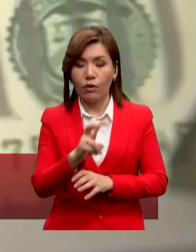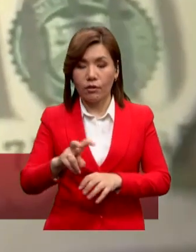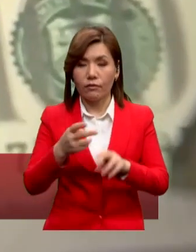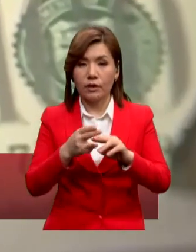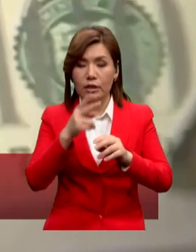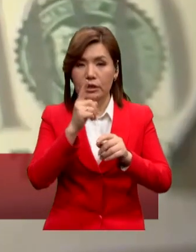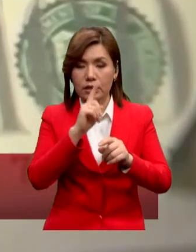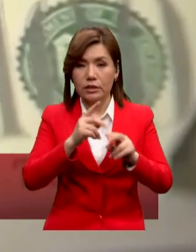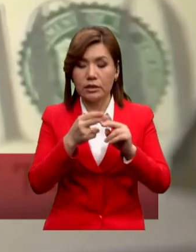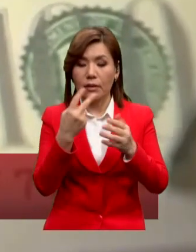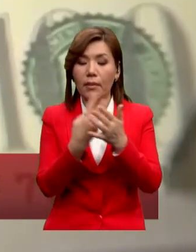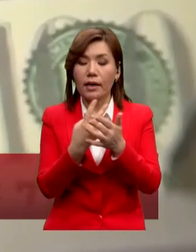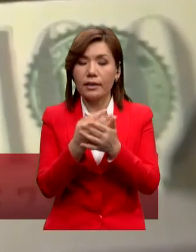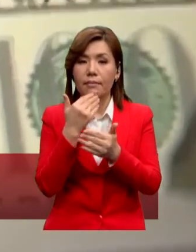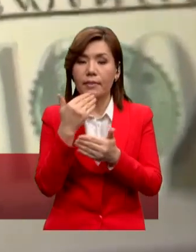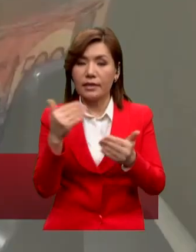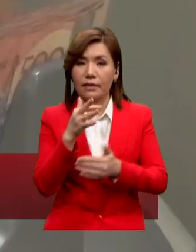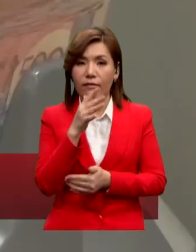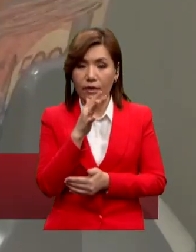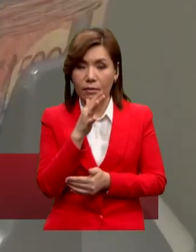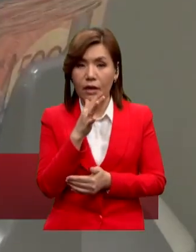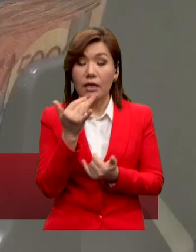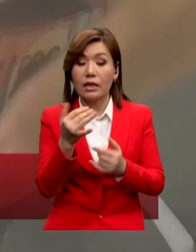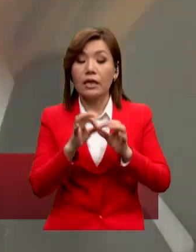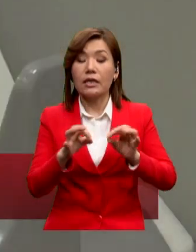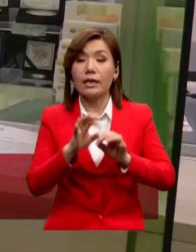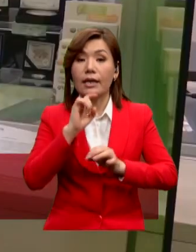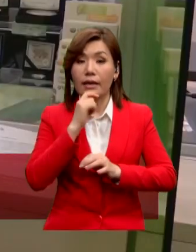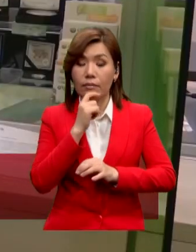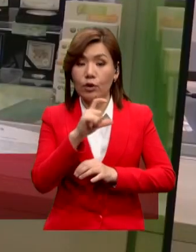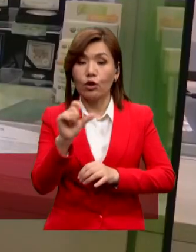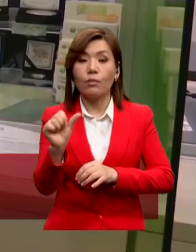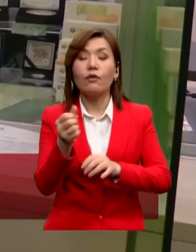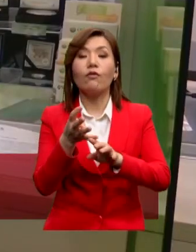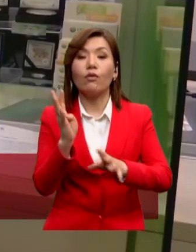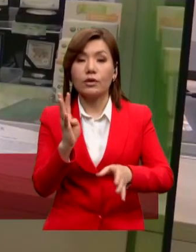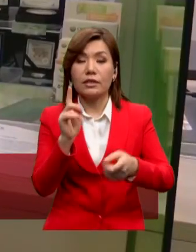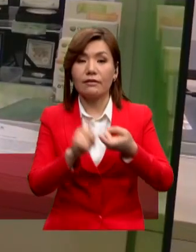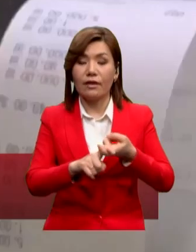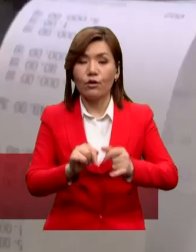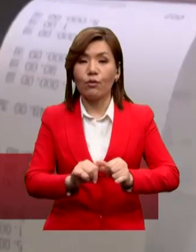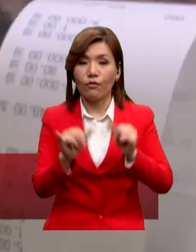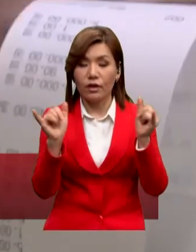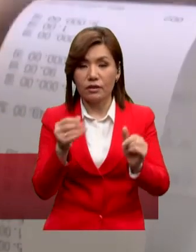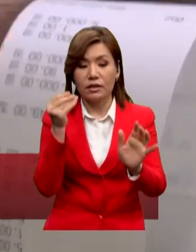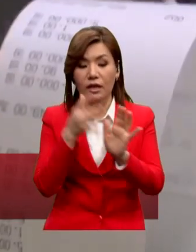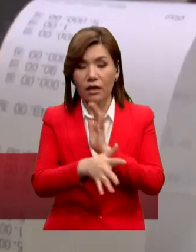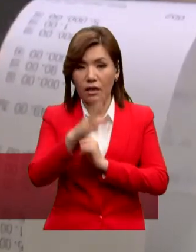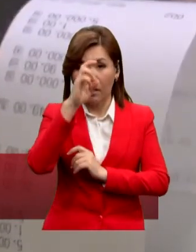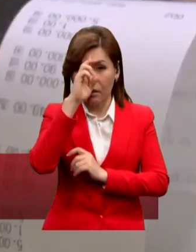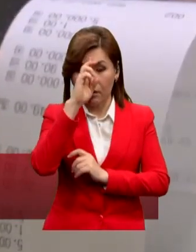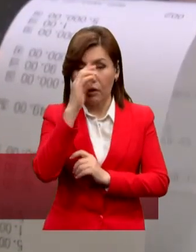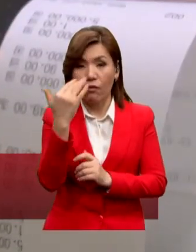средних ежемесячных показателей за последнее время. Как говорят экономисты, в первую очередь это связано с увеличением расходов